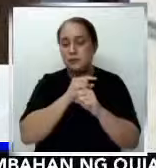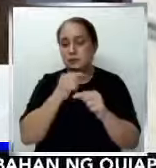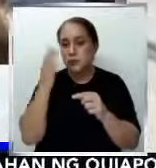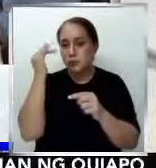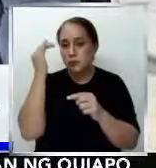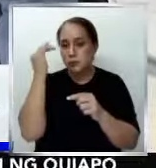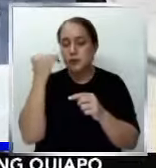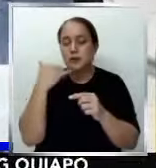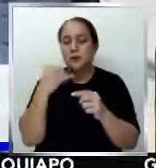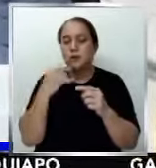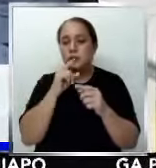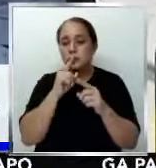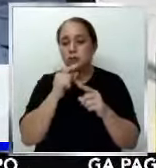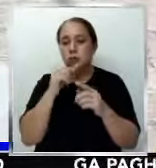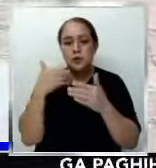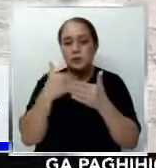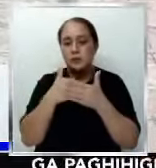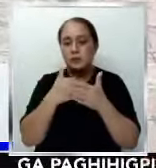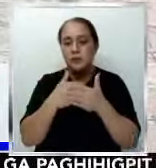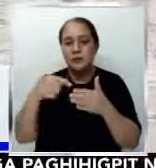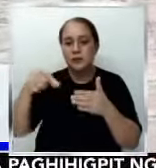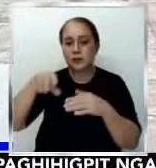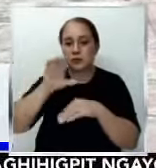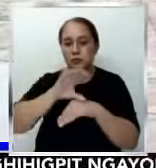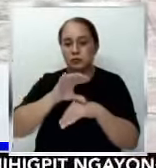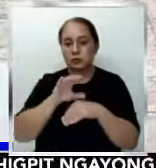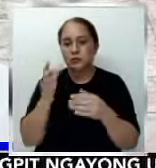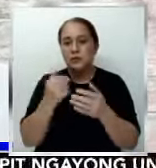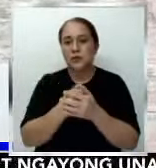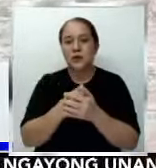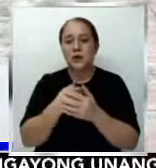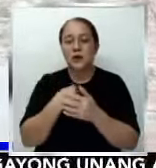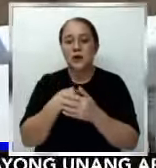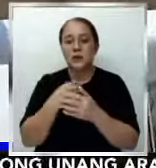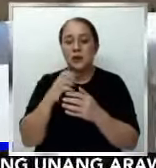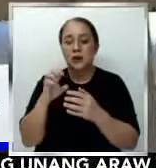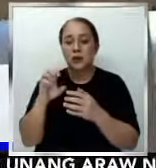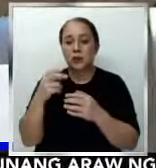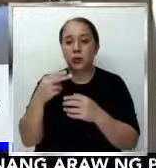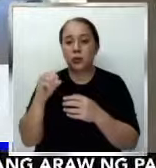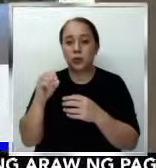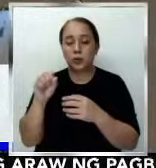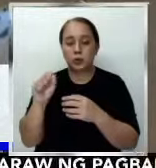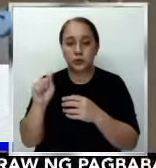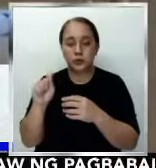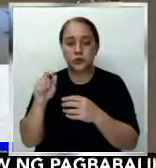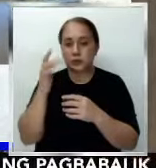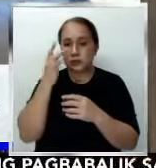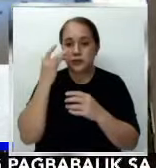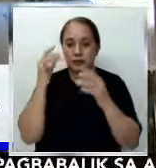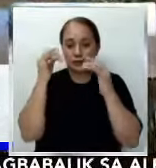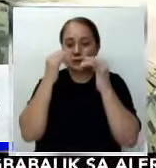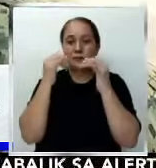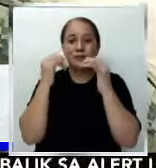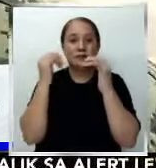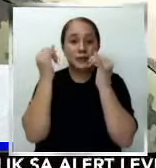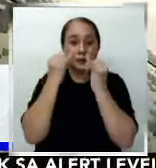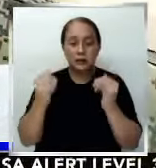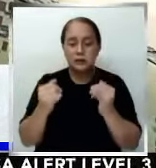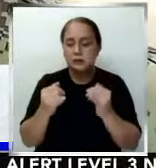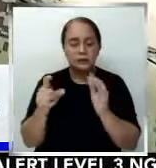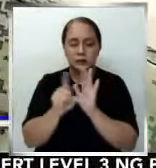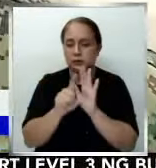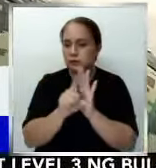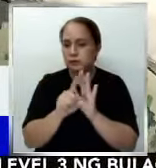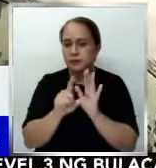Quiapo Church. Para walang inggitan, kahit mga Hijos ng itim na Nazareno, bawal sa labas ng simbahan. With the time that we have, I